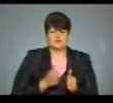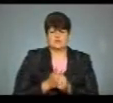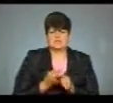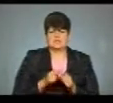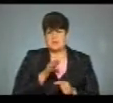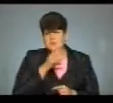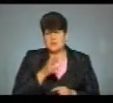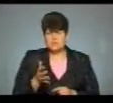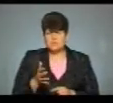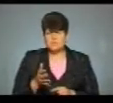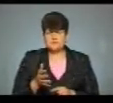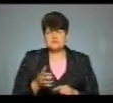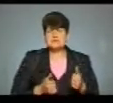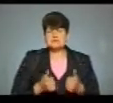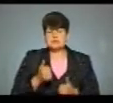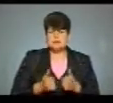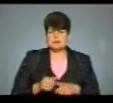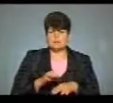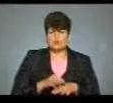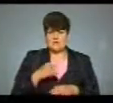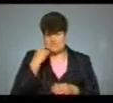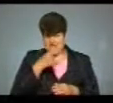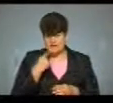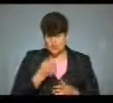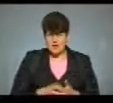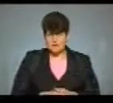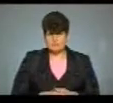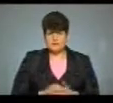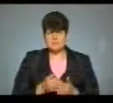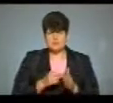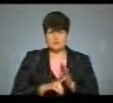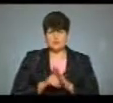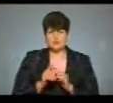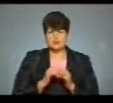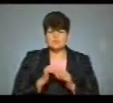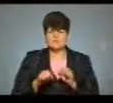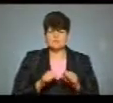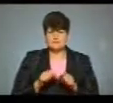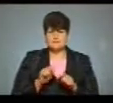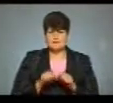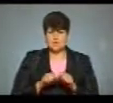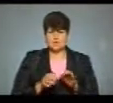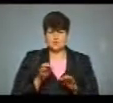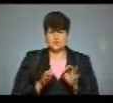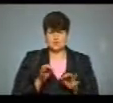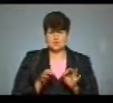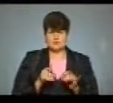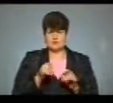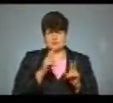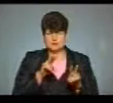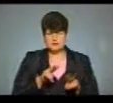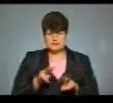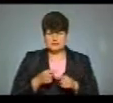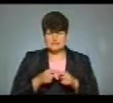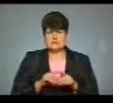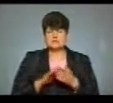період. Змагання проходять індивідуально. Перед стартом кожен велосипед перевіряють судді. Власне, дивляться безпосередньо на